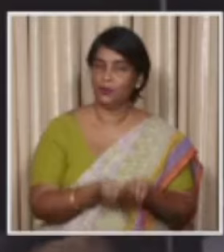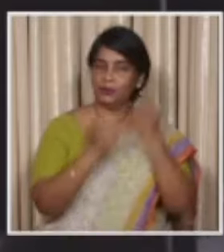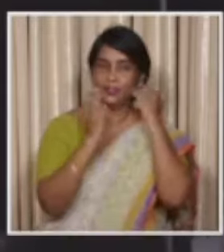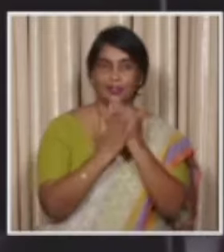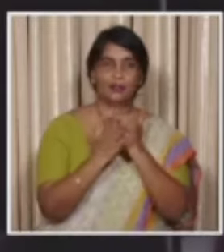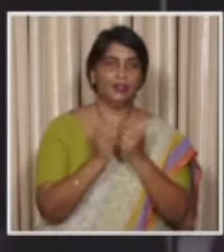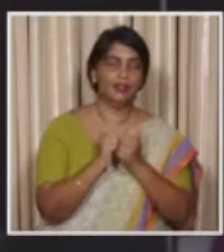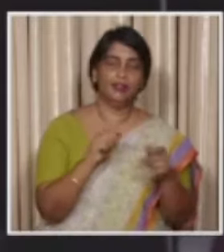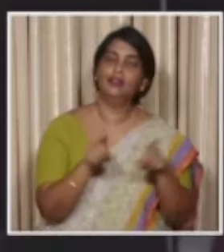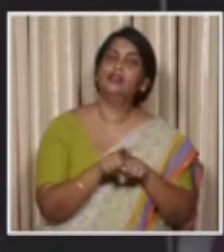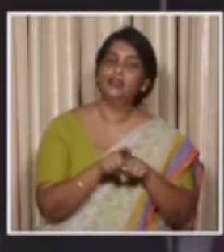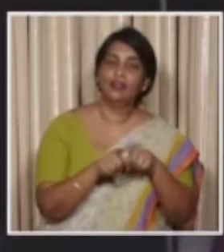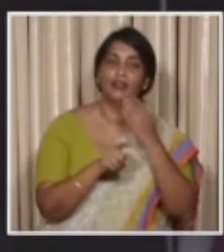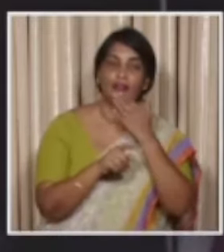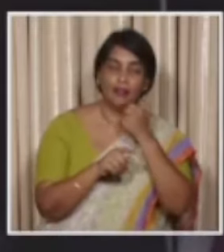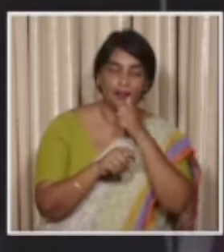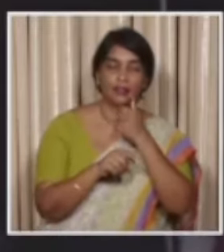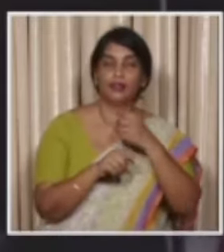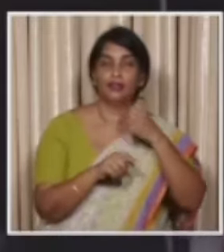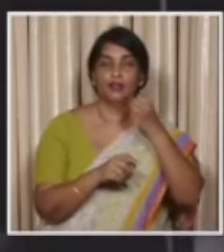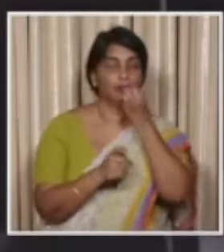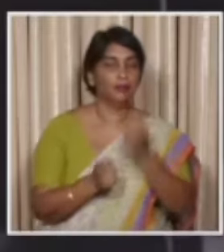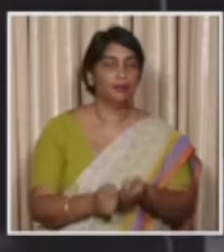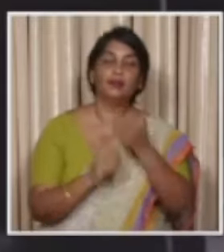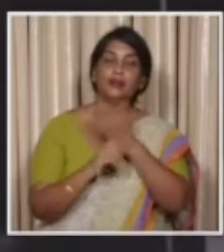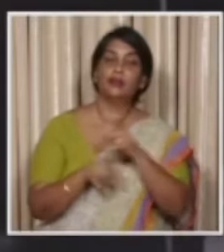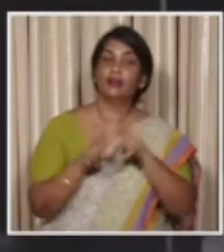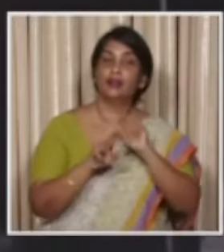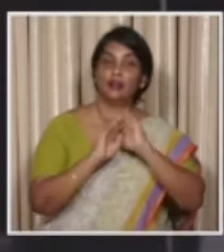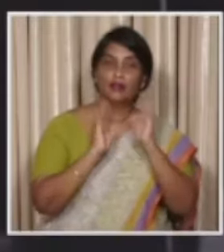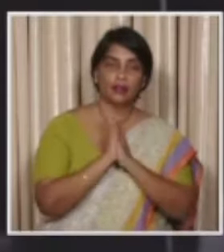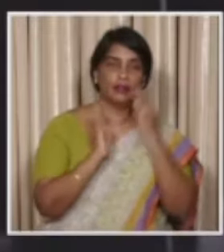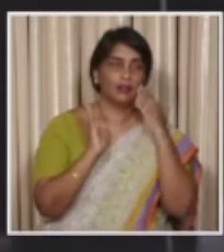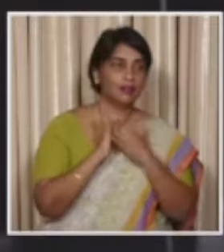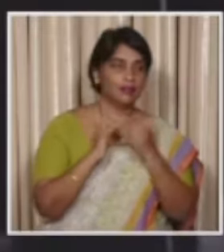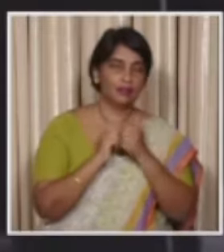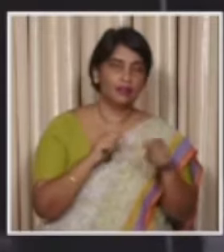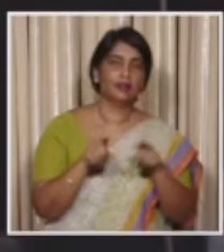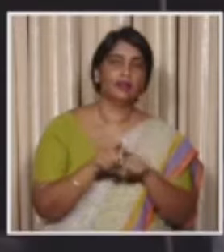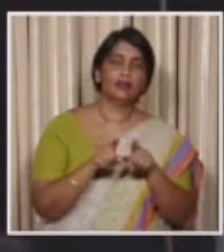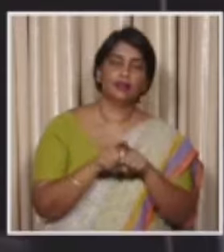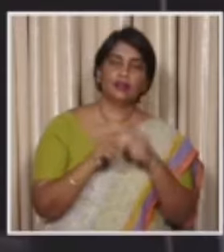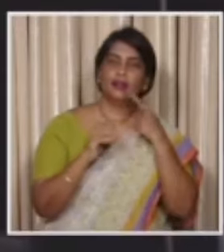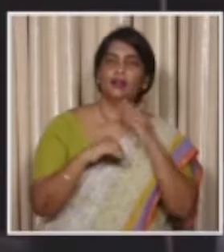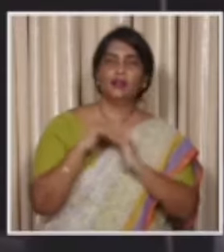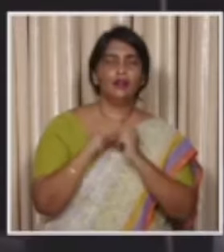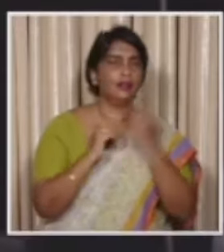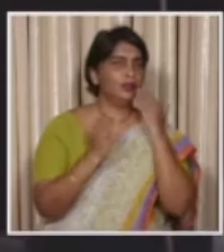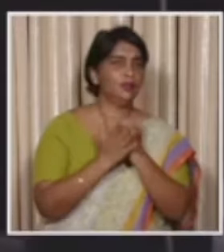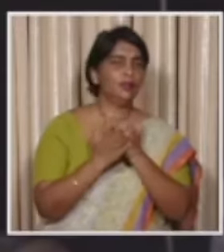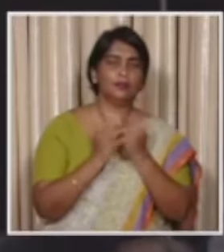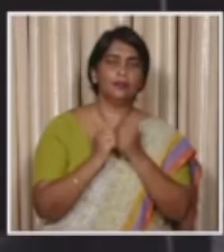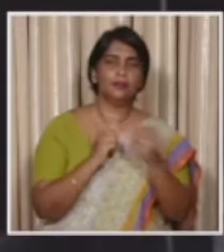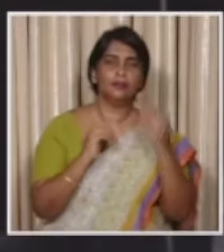තියෙනවා. වතුර බිල් කරන්ට් බිල් හැම එකම වේගෙන් ගිහිල්ලා තියෙනවා. හැබැයි ආපදාවන්ට ලක් වූ අයට ලබා දෙන සහන සඳහා ලබා දෙන